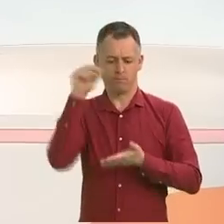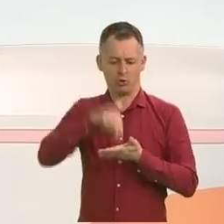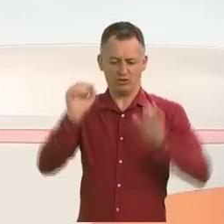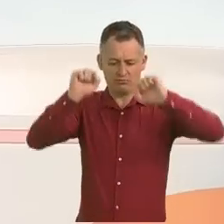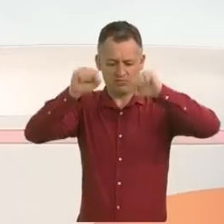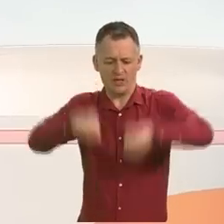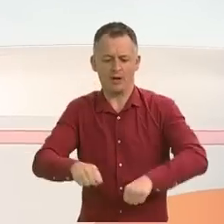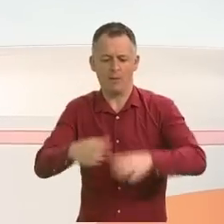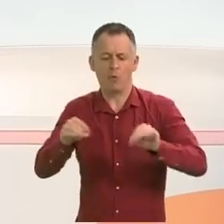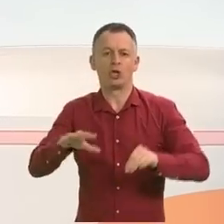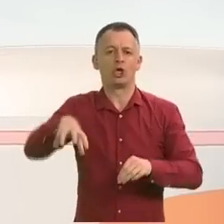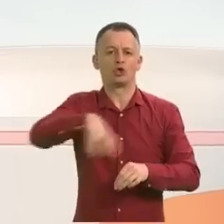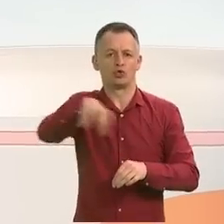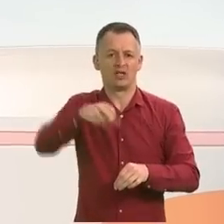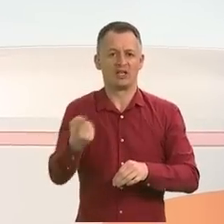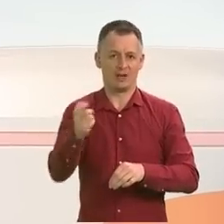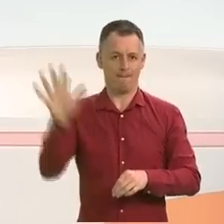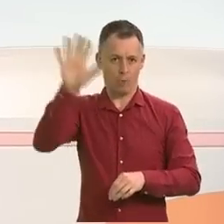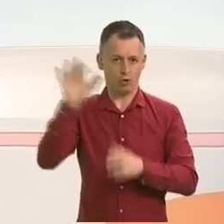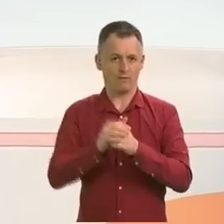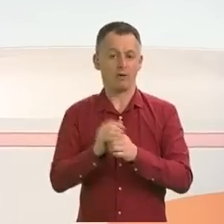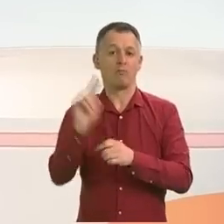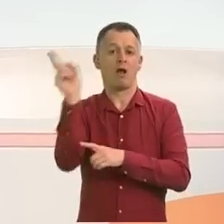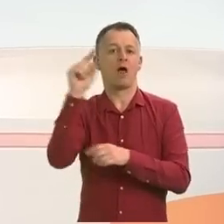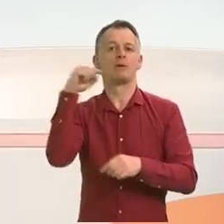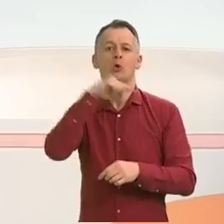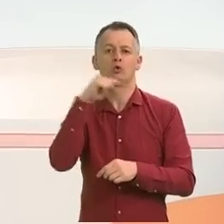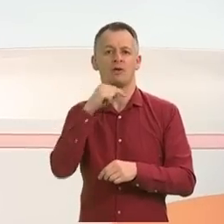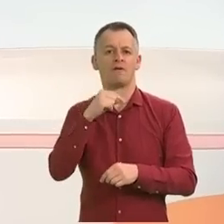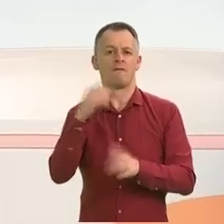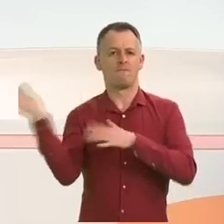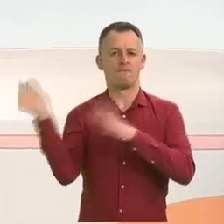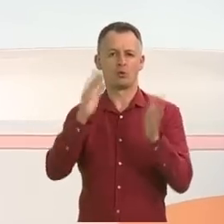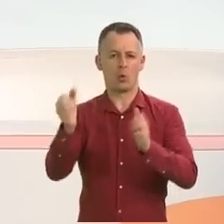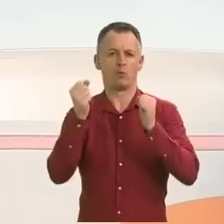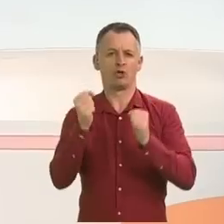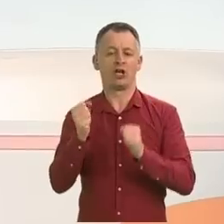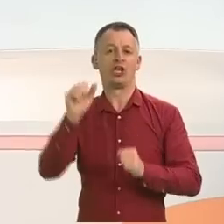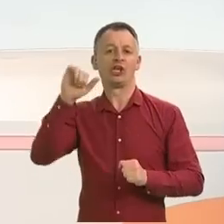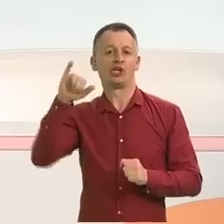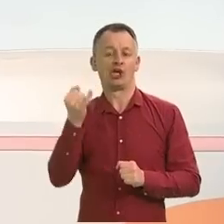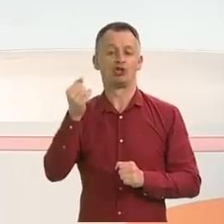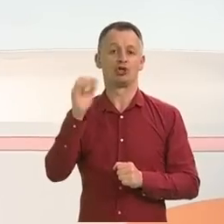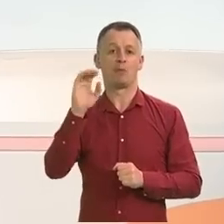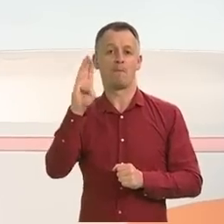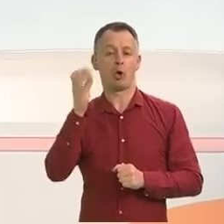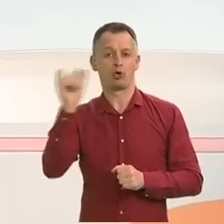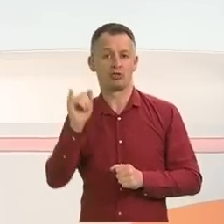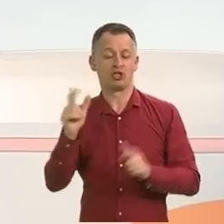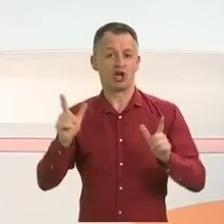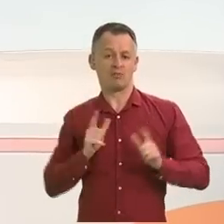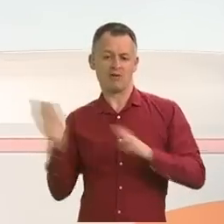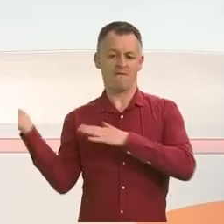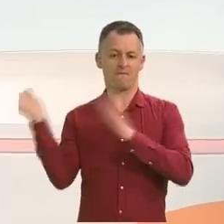Iarna pune stăpânire pe mai multe județe din Moldova. E cod roșu de viscol puternic în Iași și Botoșani. Se așteaptă ca rafalele de vânt să ajungă